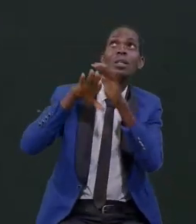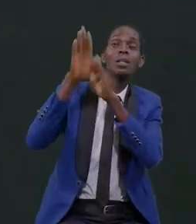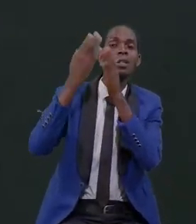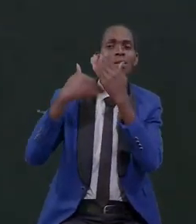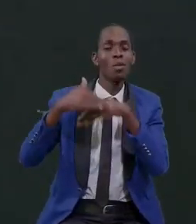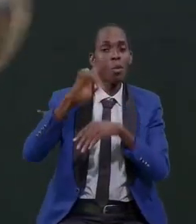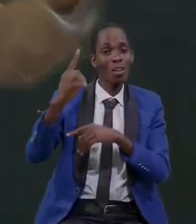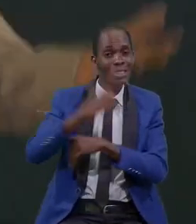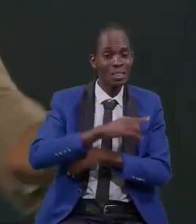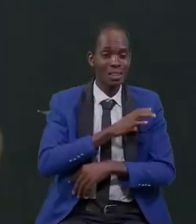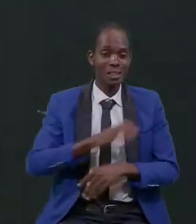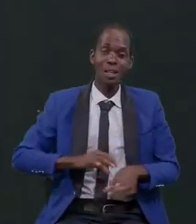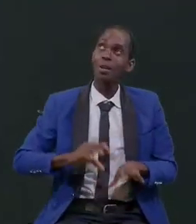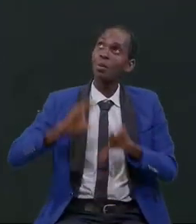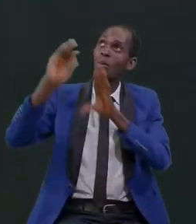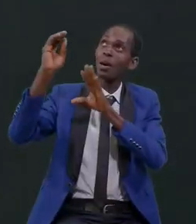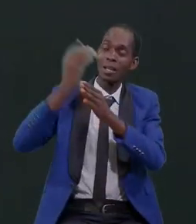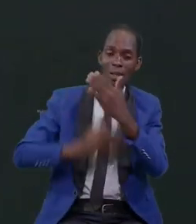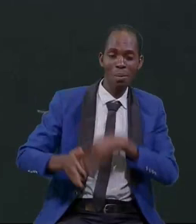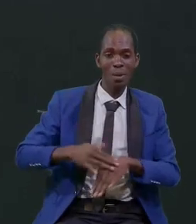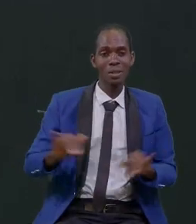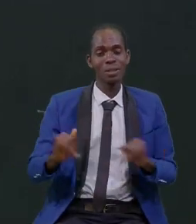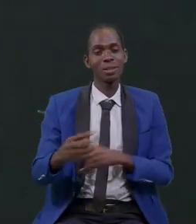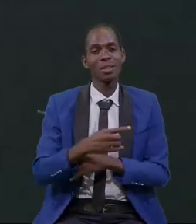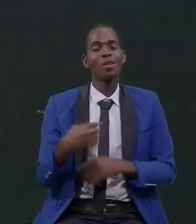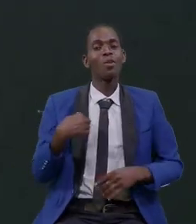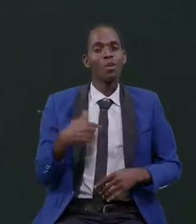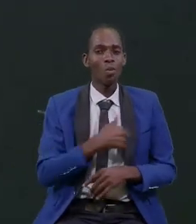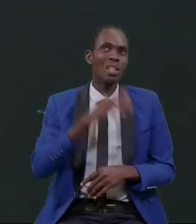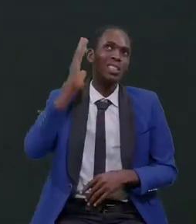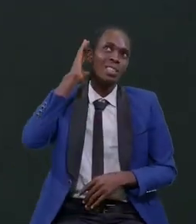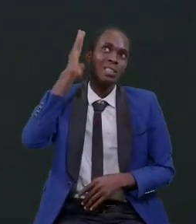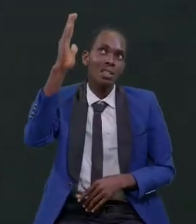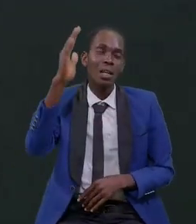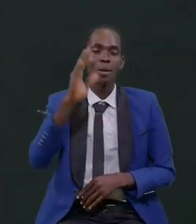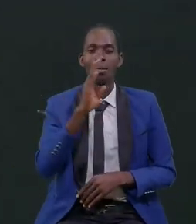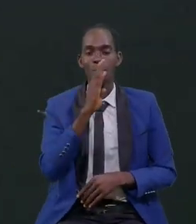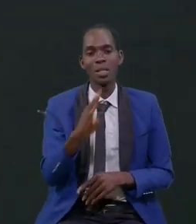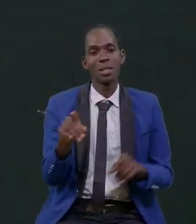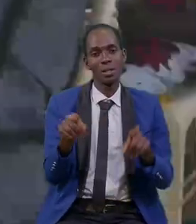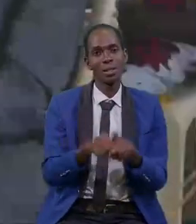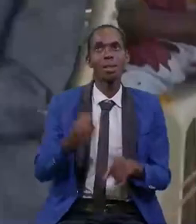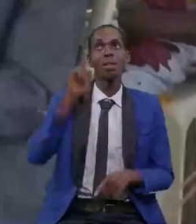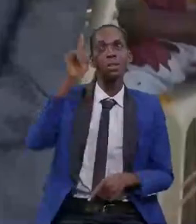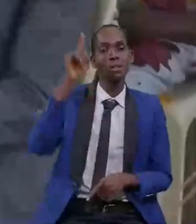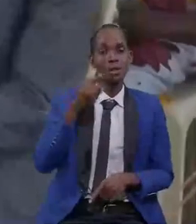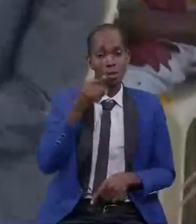ça. Il est revenu. Nous serons comme lui. Tu seras comme lui.